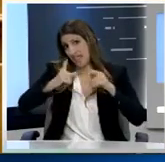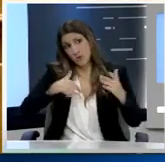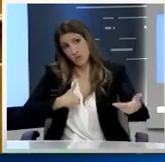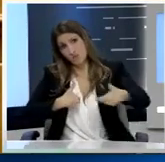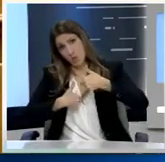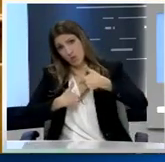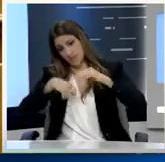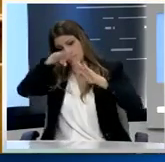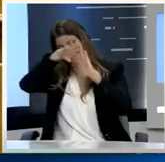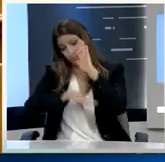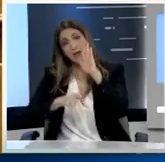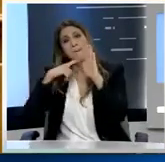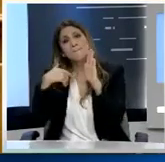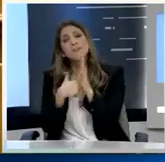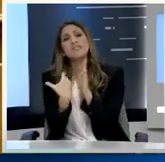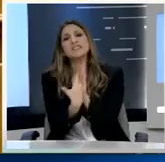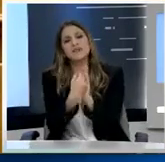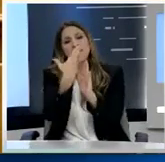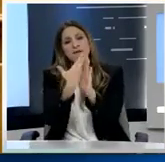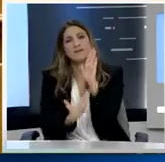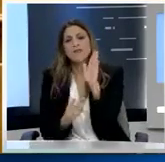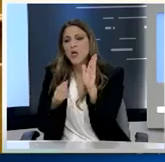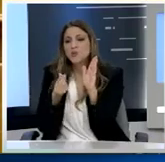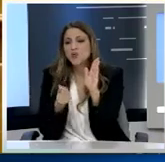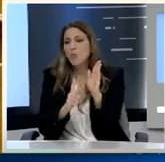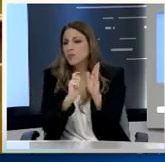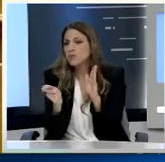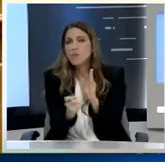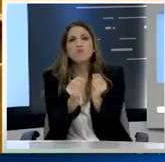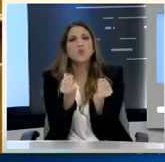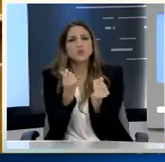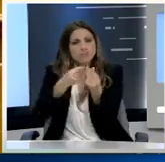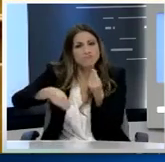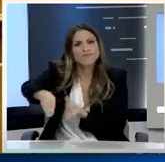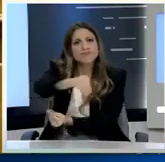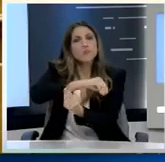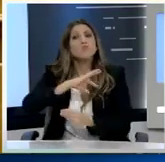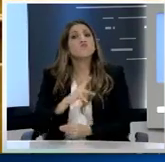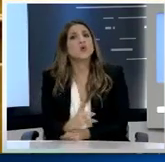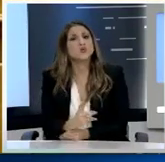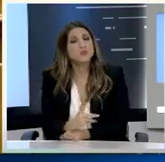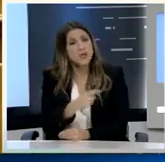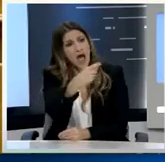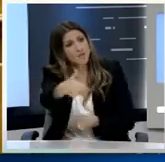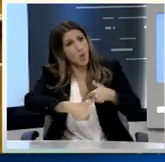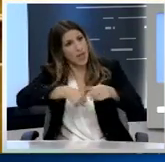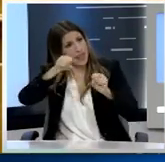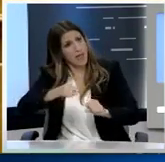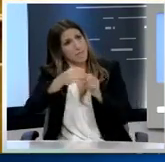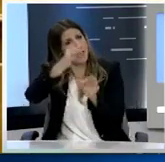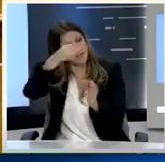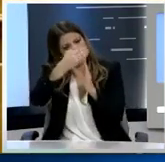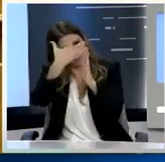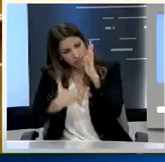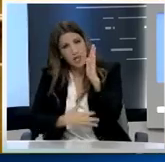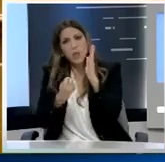να τεκμηριώνει με τρόπο πιστικό με ποιο τρόπο θα τη χρηματοδοτήσει. Και φυσικά δεν είναι καθόλου πιστικό να ισχυρίζεται